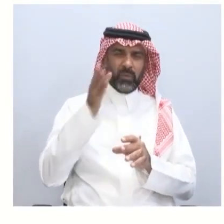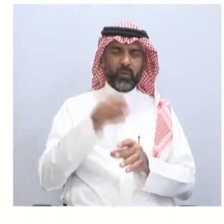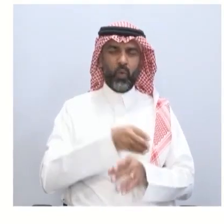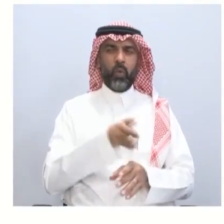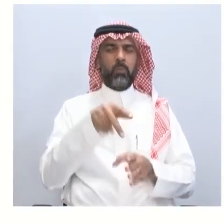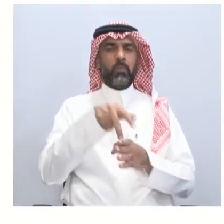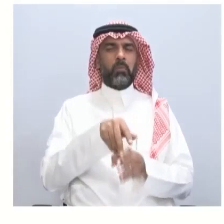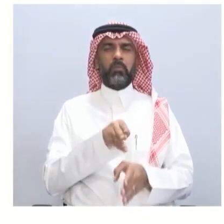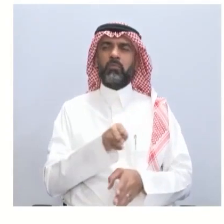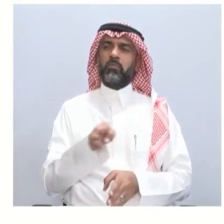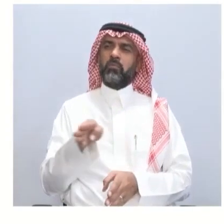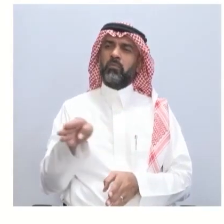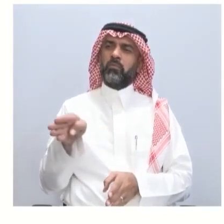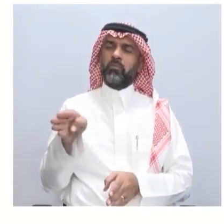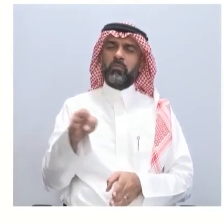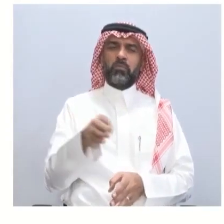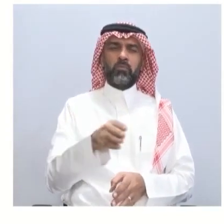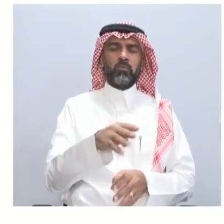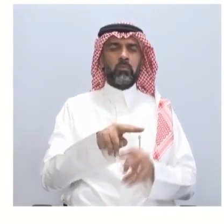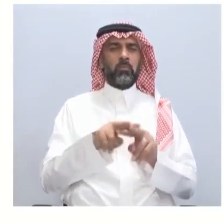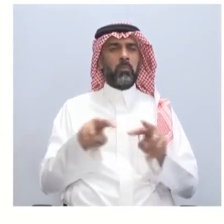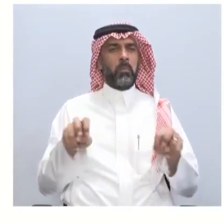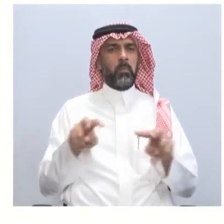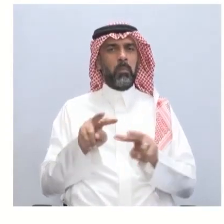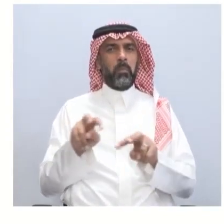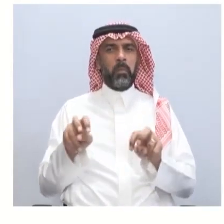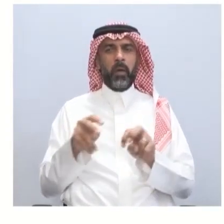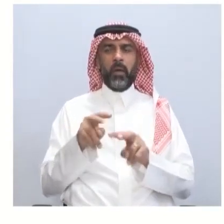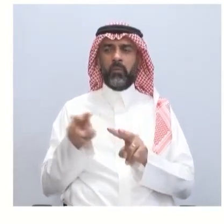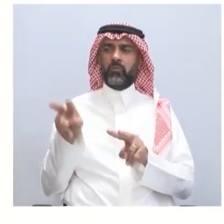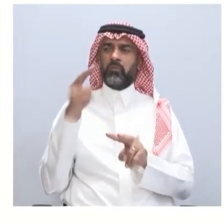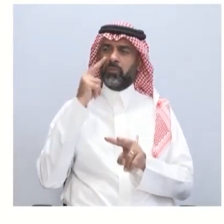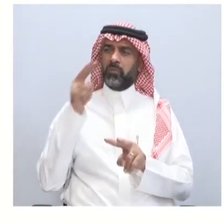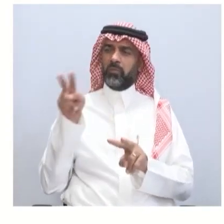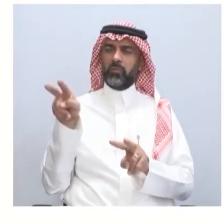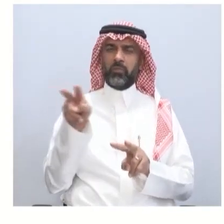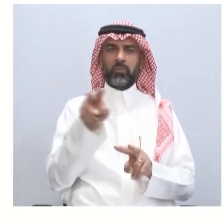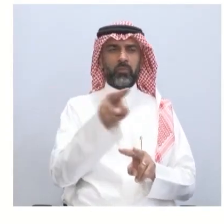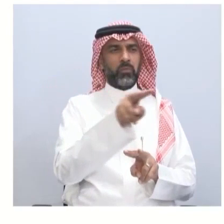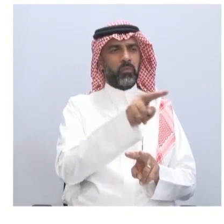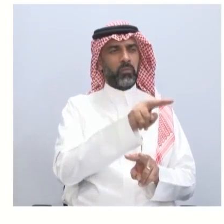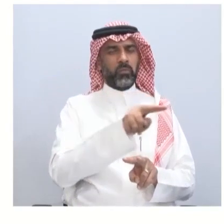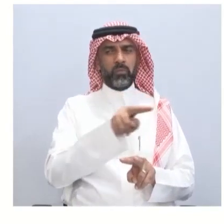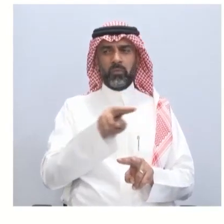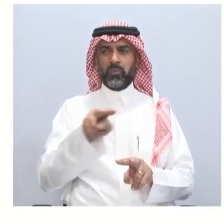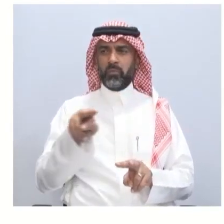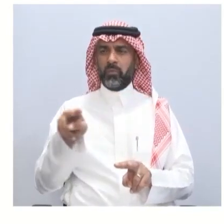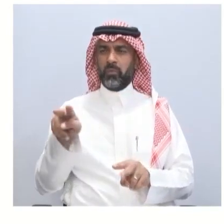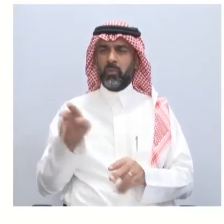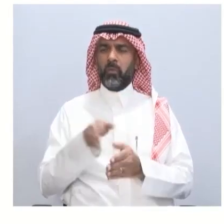يتت قص ويستطلع ويبحث ويشاهد بالمناطق التي كانت قريبه منهم او من